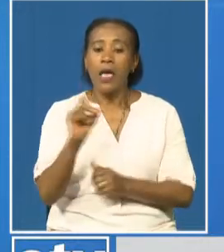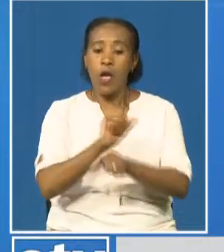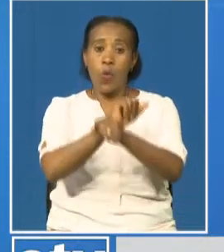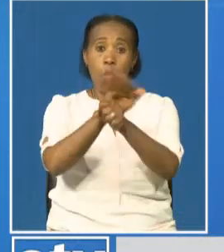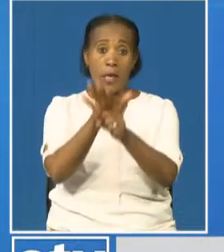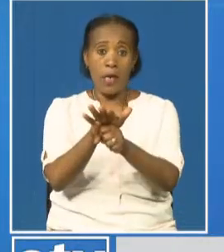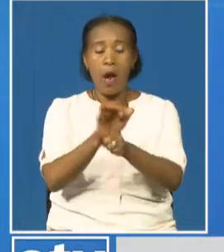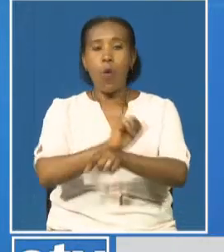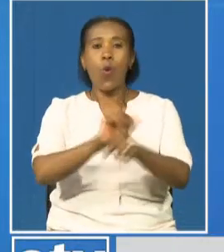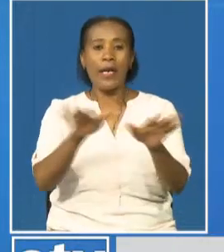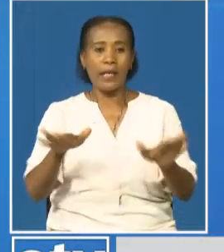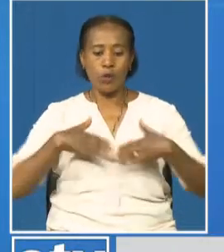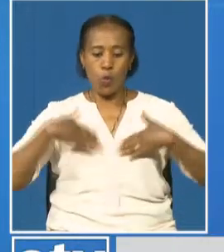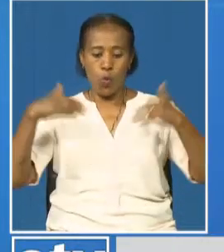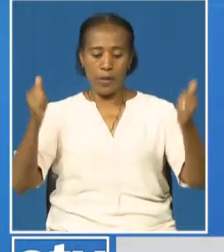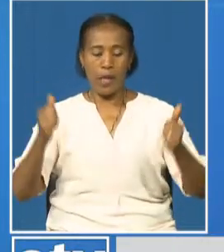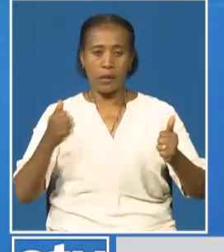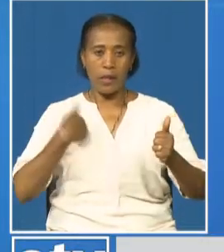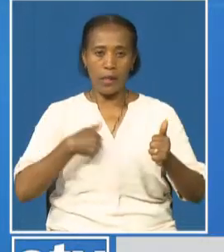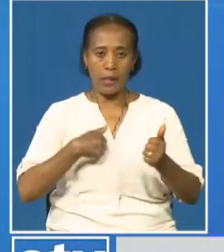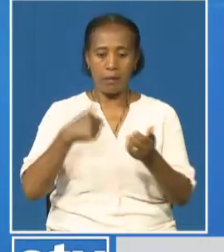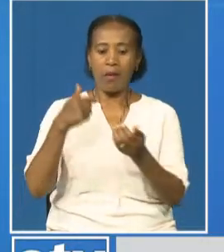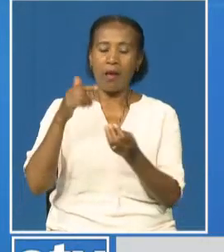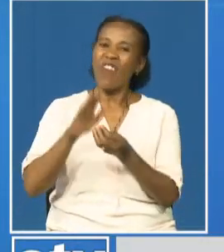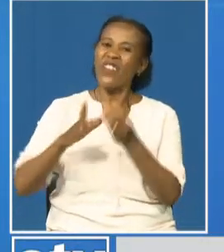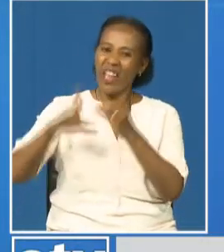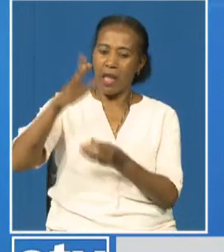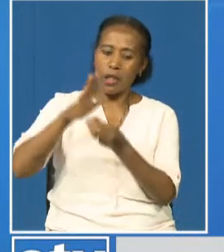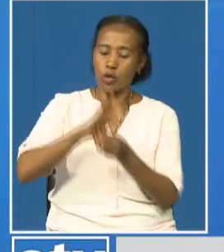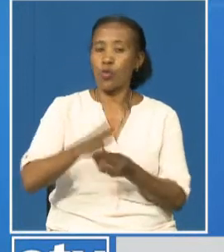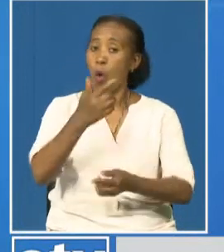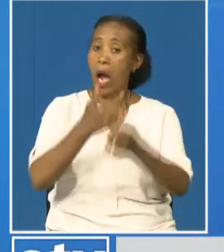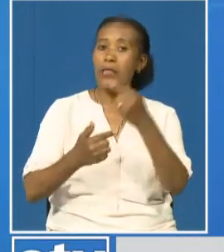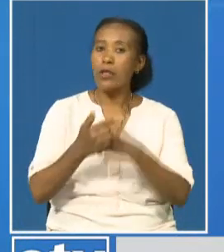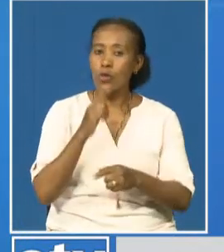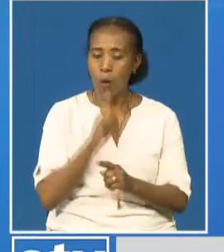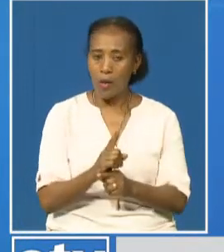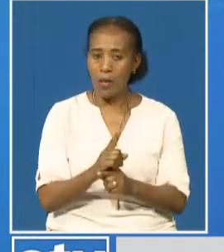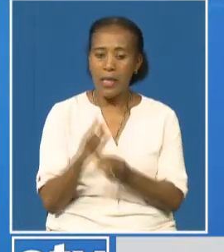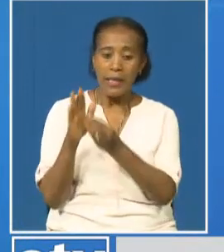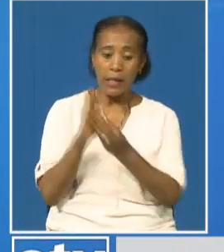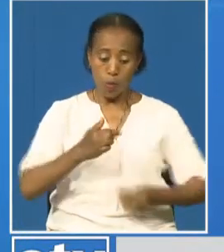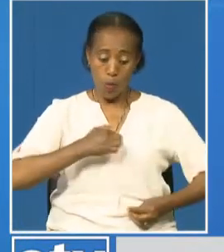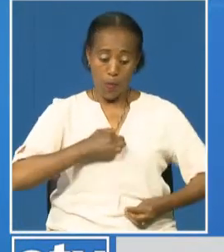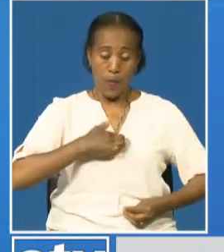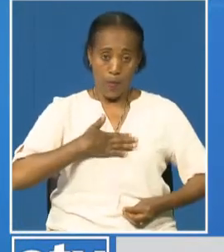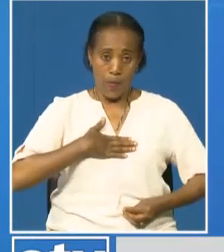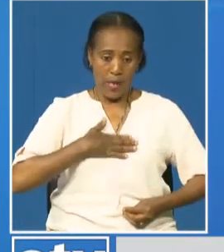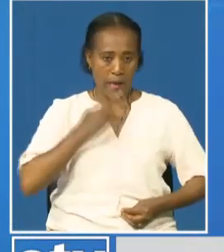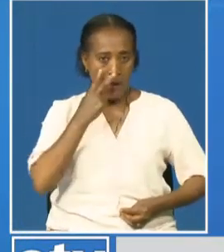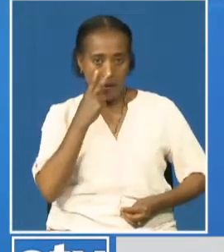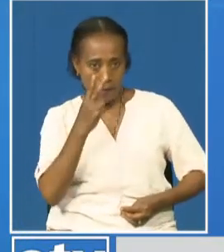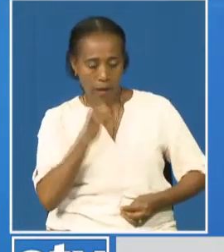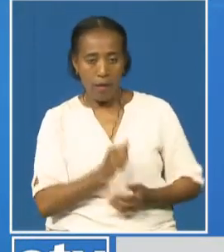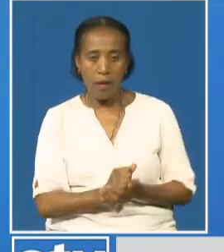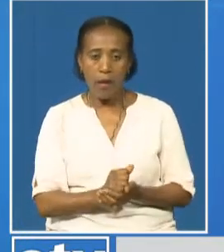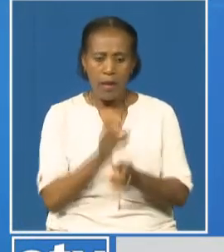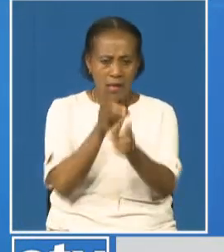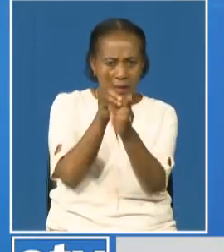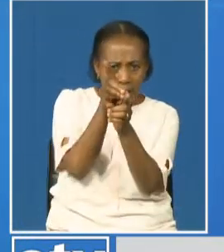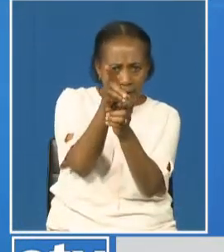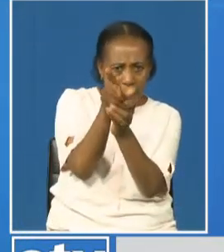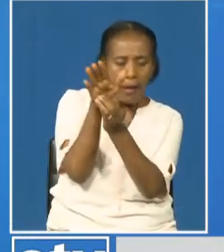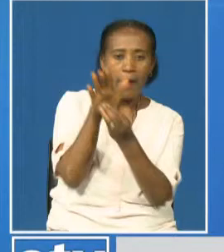የኮሮና ወረርሽኝ በወጣቶች ላይ ከፍተኛ ተጽዕኖ አሳድሯል። ተጽዕኖም በእኔ እይታ